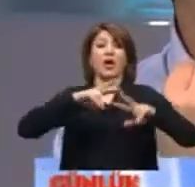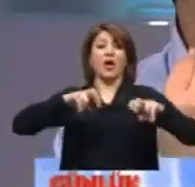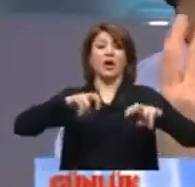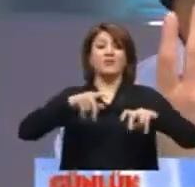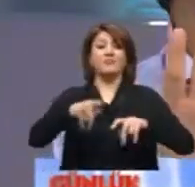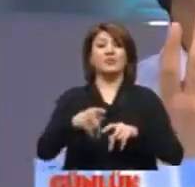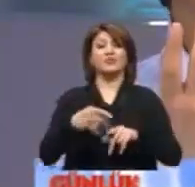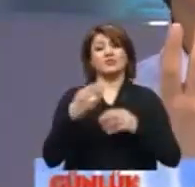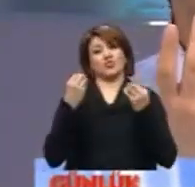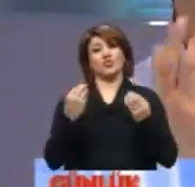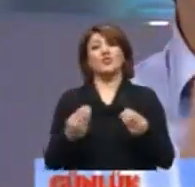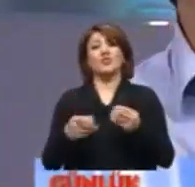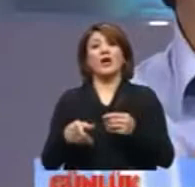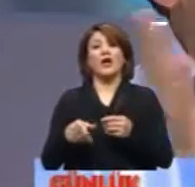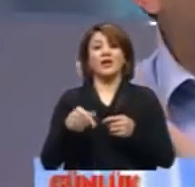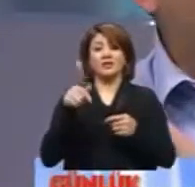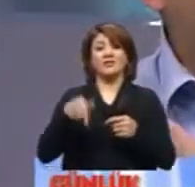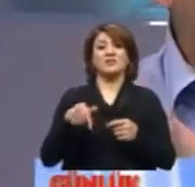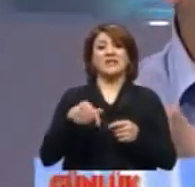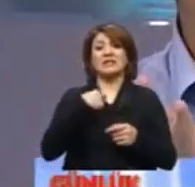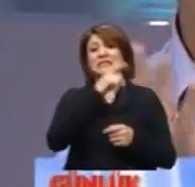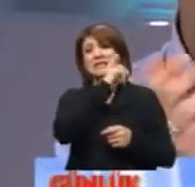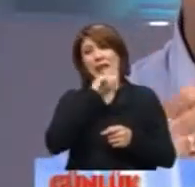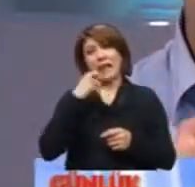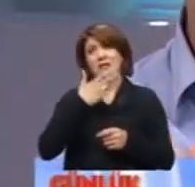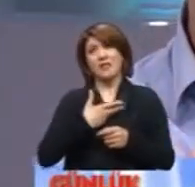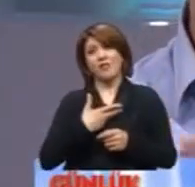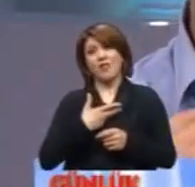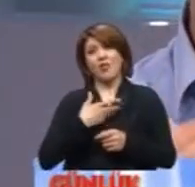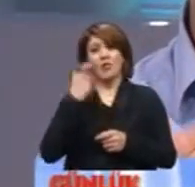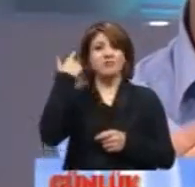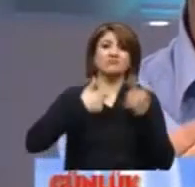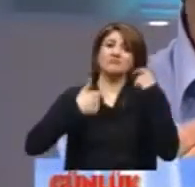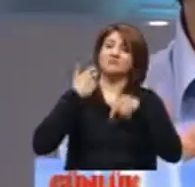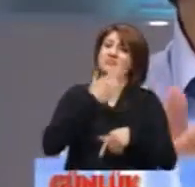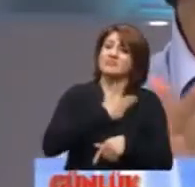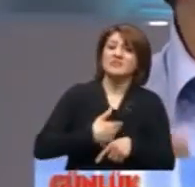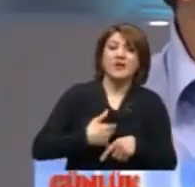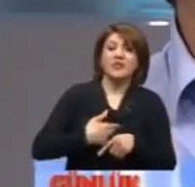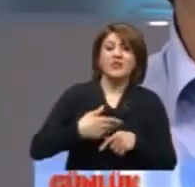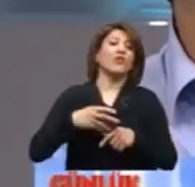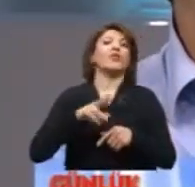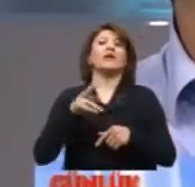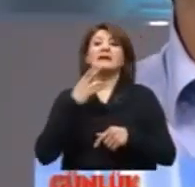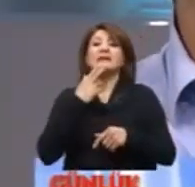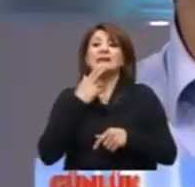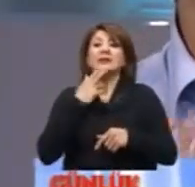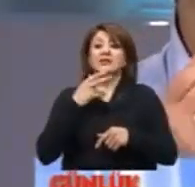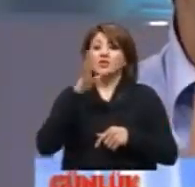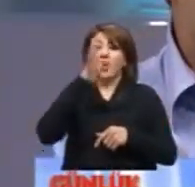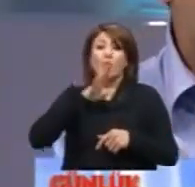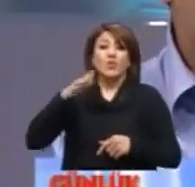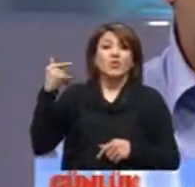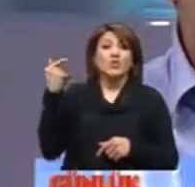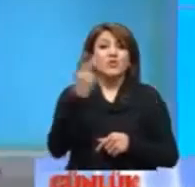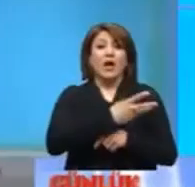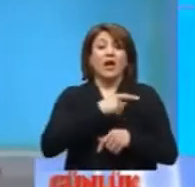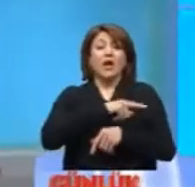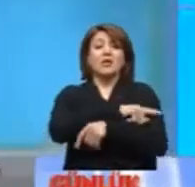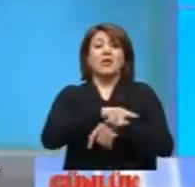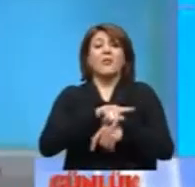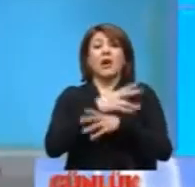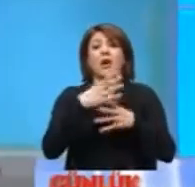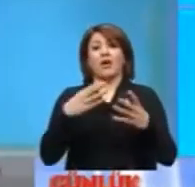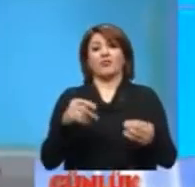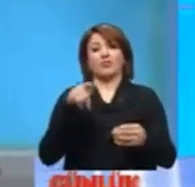vermesi çok güzel. Ne yapalım bugün? Sakallı mı seviyorlar, sakalsız mı seviyorlar? 400 tane kadın alıp bunun için zaman harcıyorlar. Ama ben sana bir söyleyeyim öyle